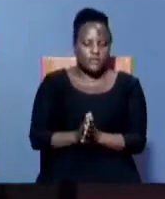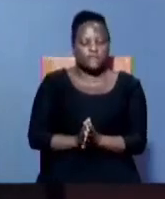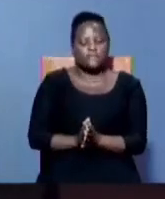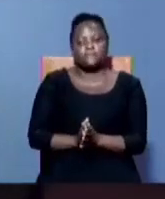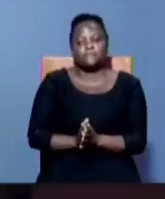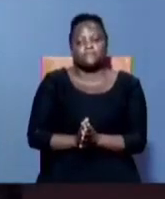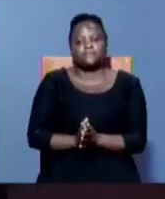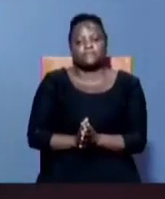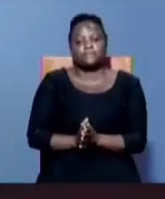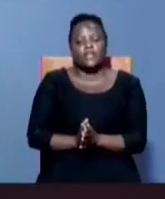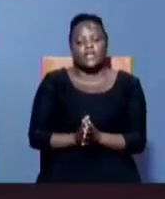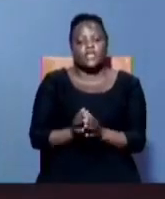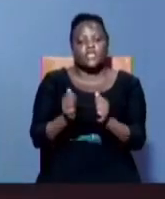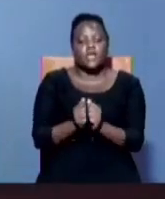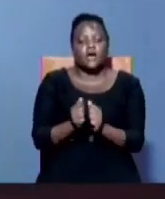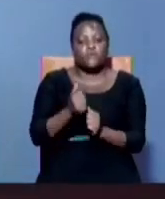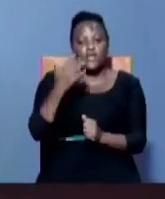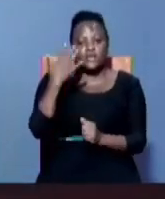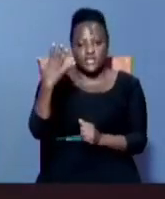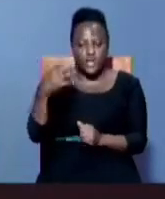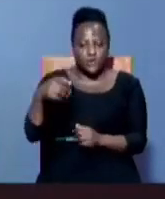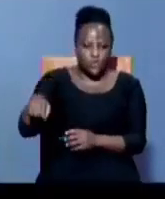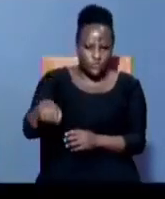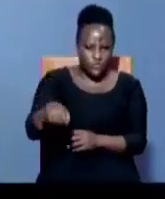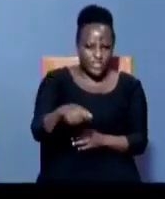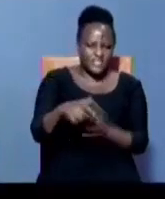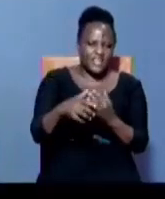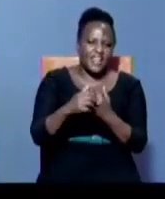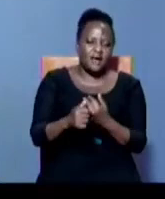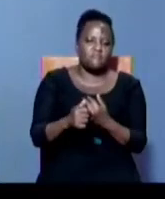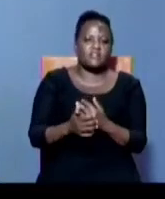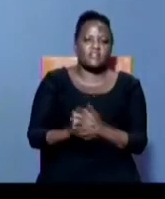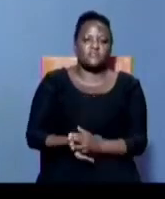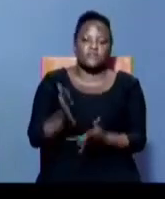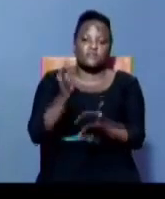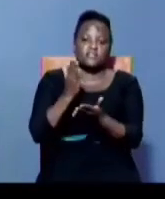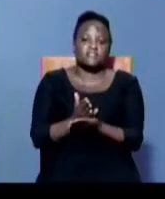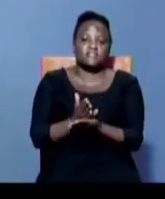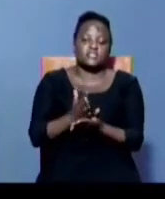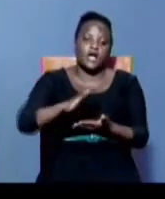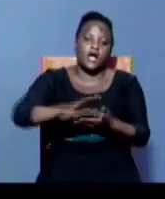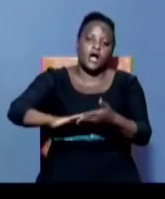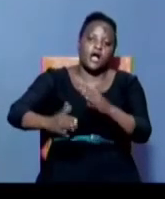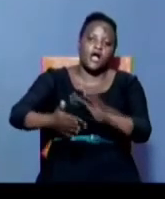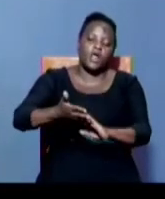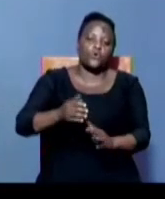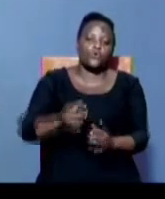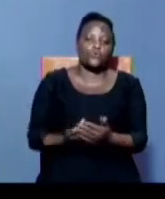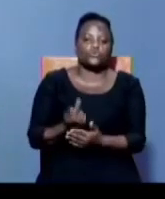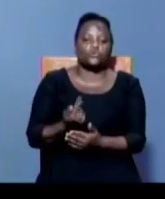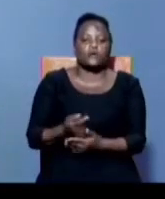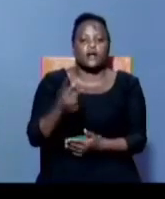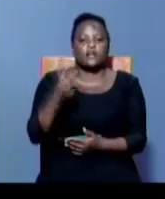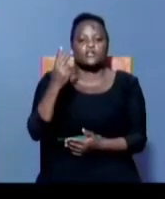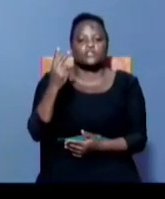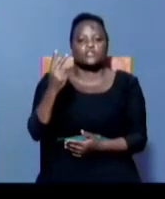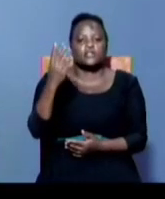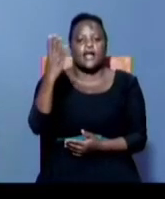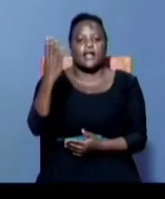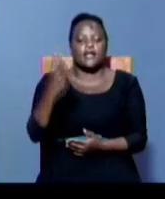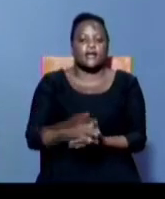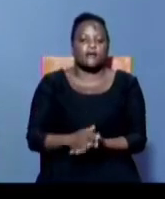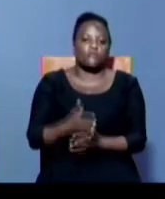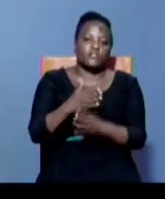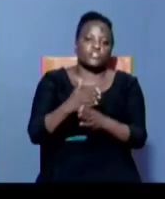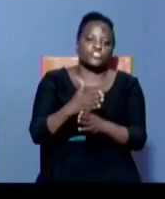tano, kunyunyizwa damu ilikuwa ni kuthibitisha agano. Kwenye ile Kutoka 24, wakachukua damu